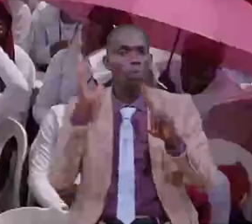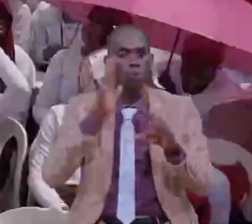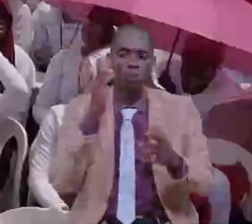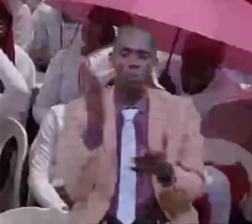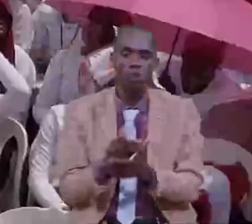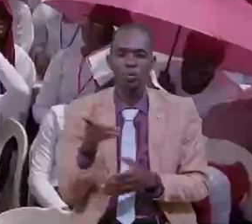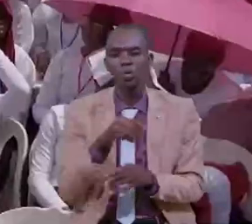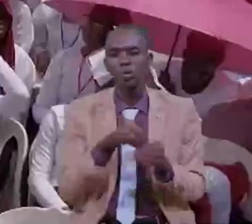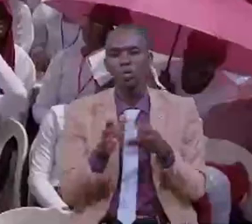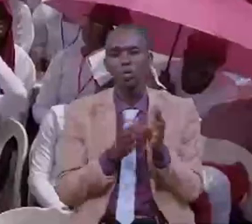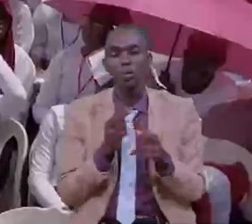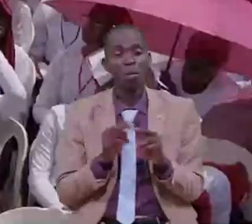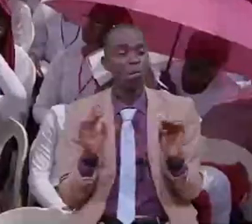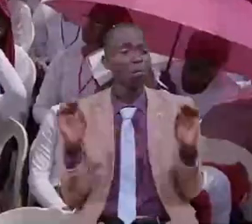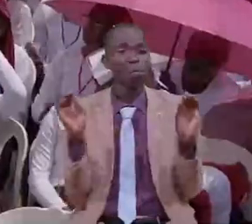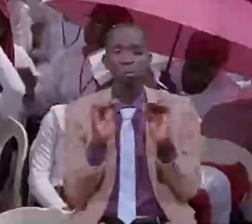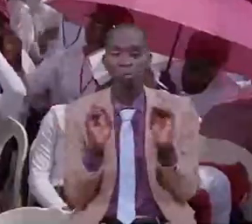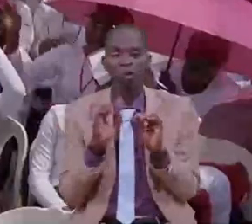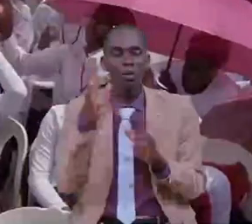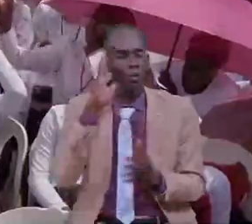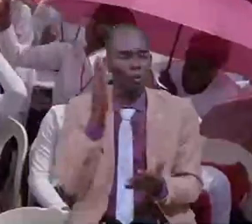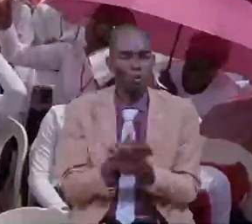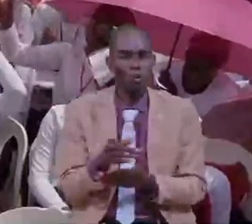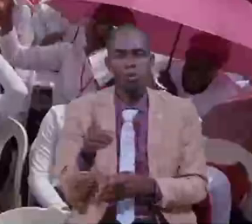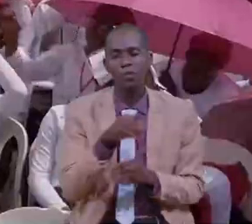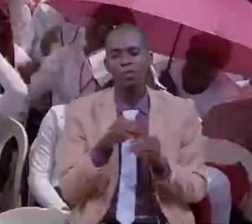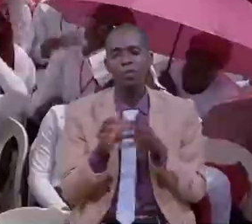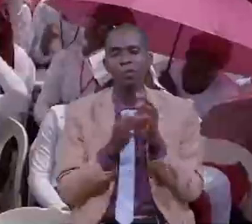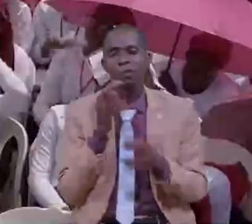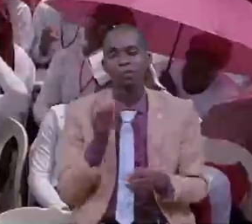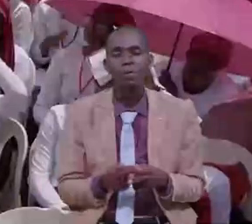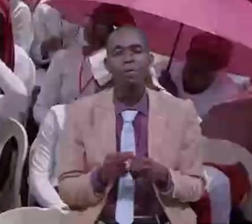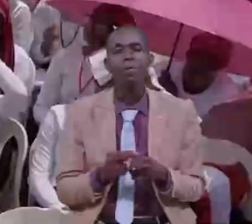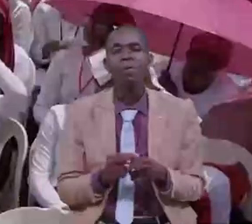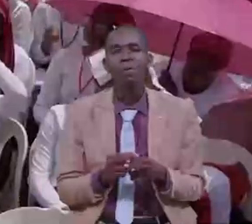Personne ne pourra t'arrêter. Rien ne pourra t'arrêter.